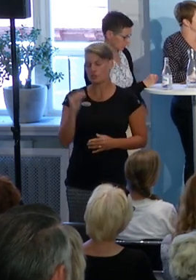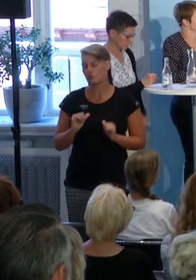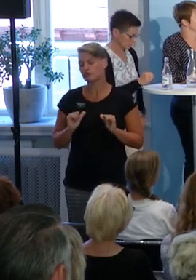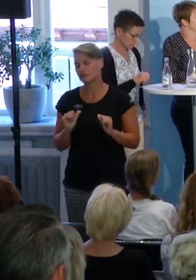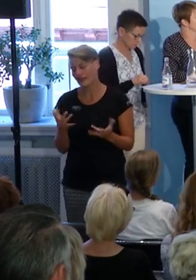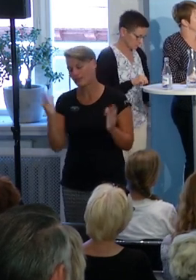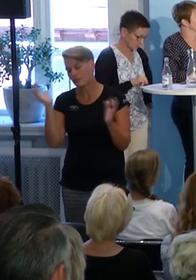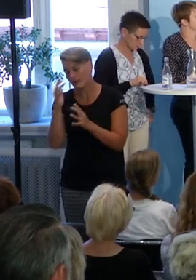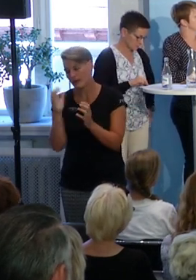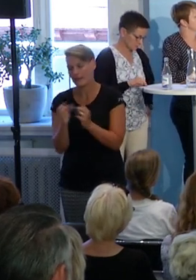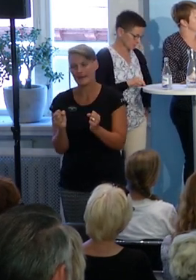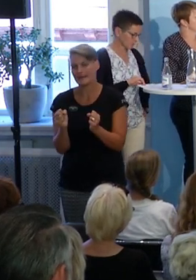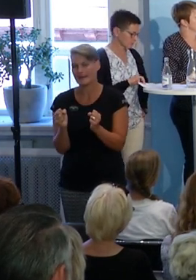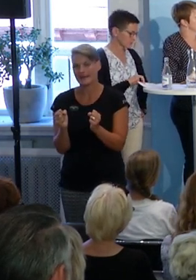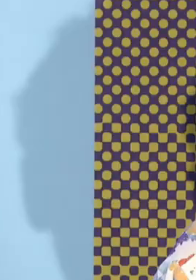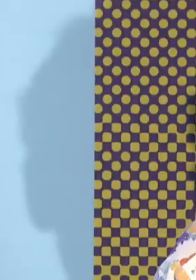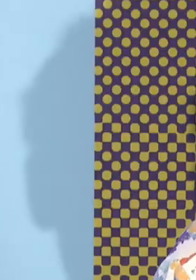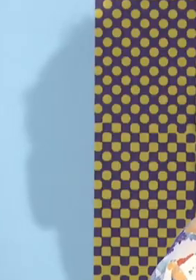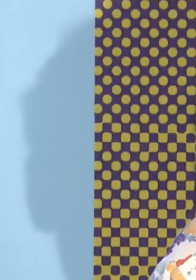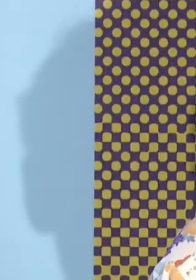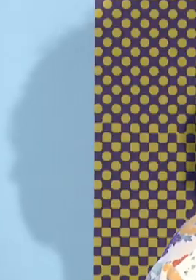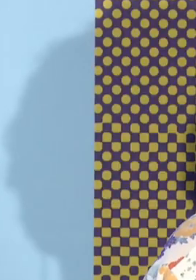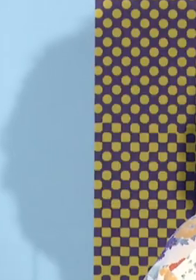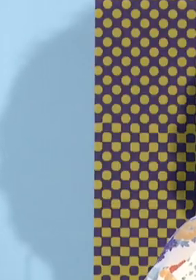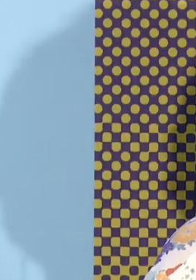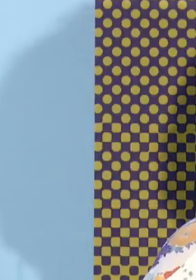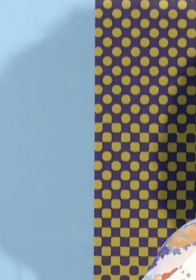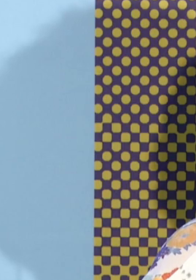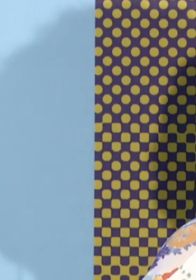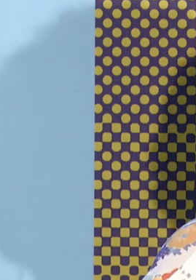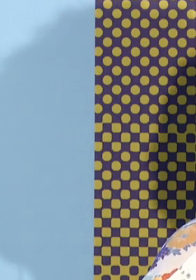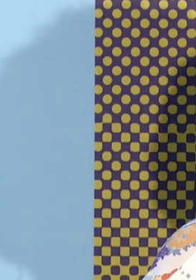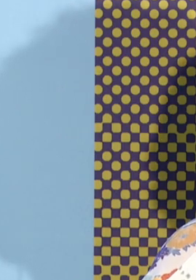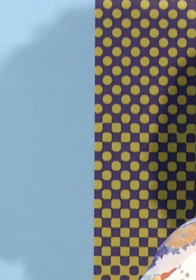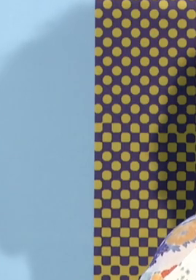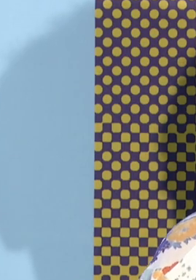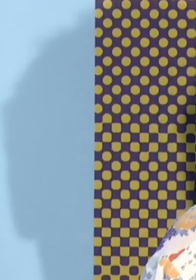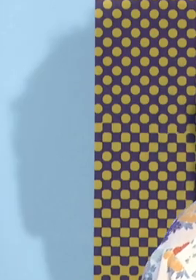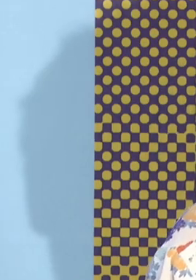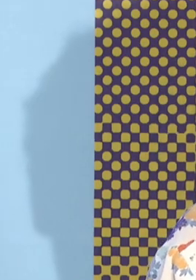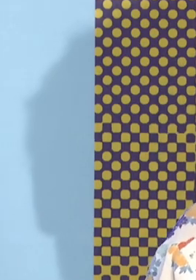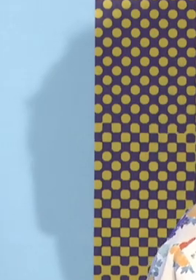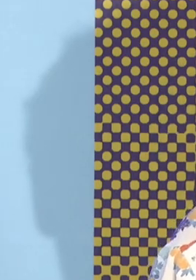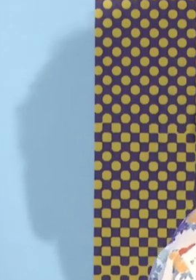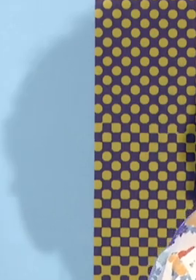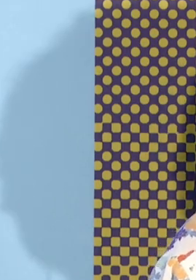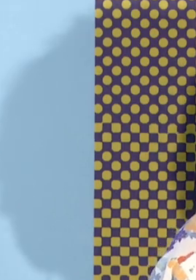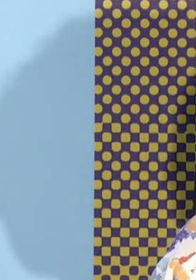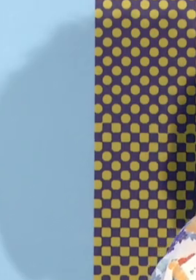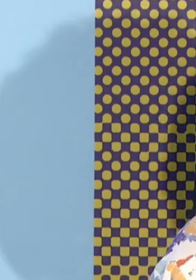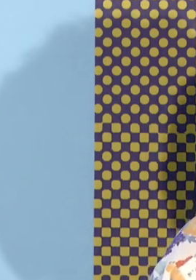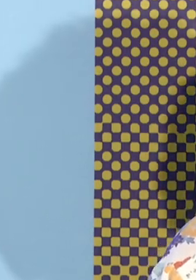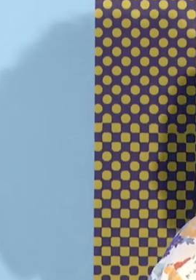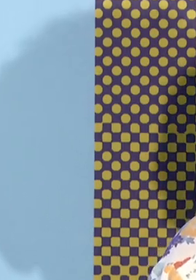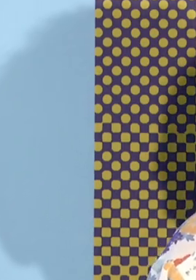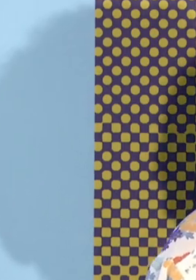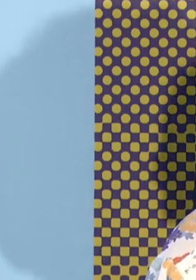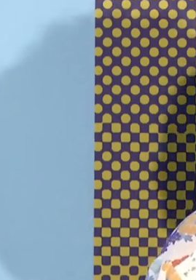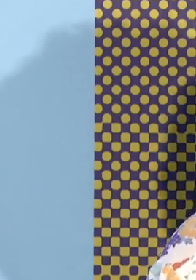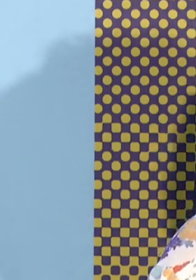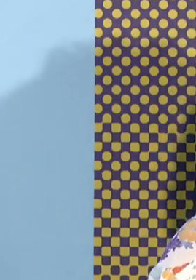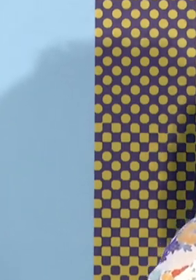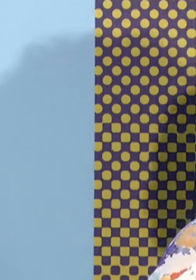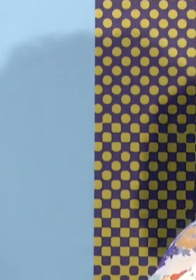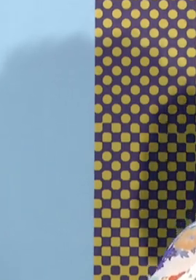är ett problem, men det är inte samma sak som att alla som bor i segregerade liksom, områden är brottsliga. Utan det är ju att om